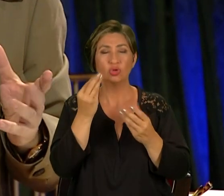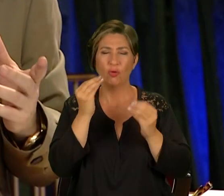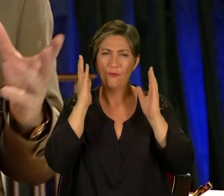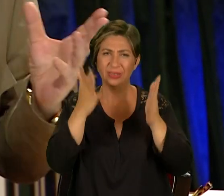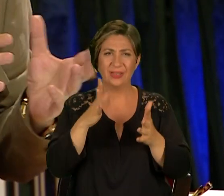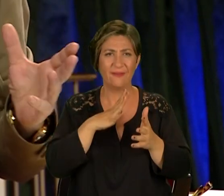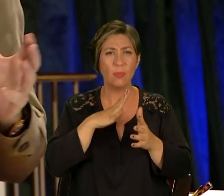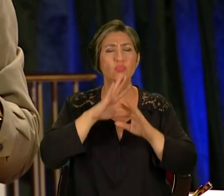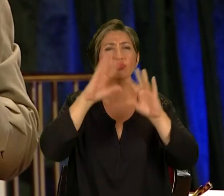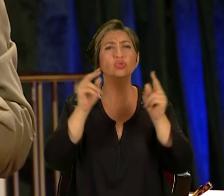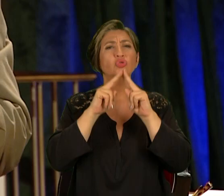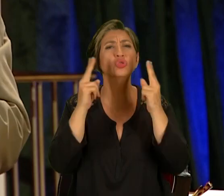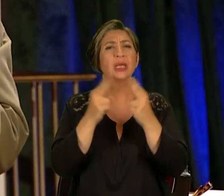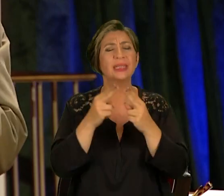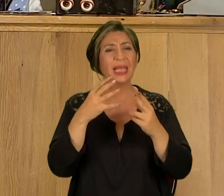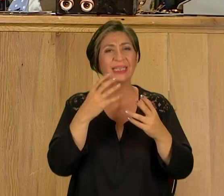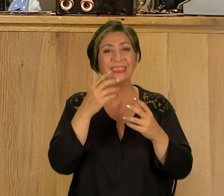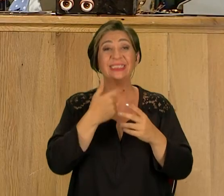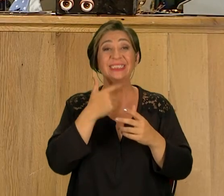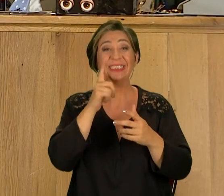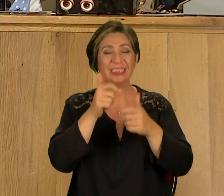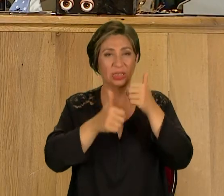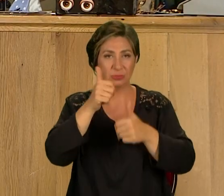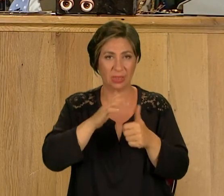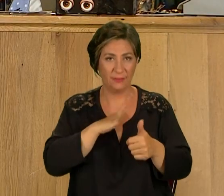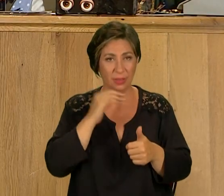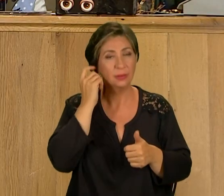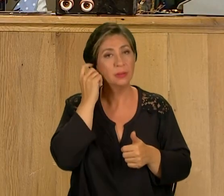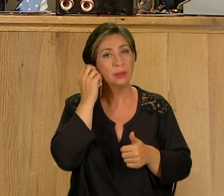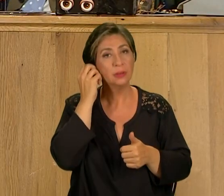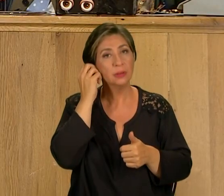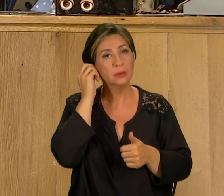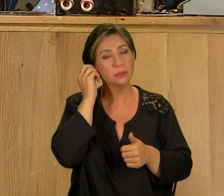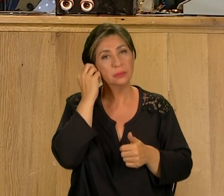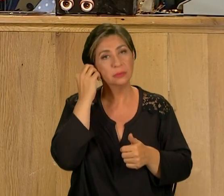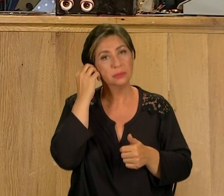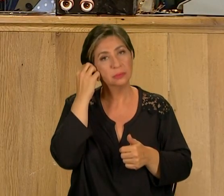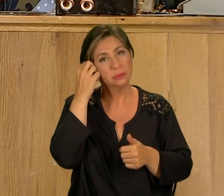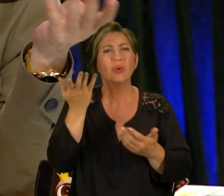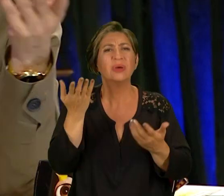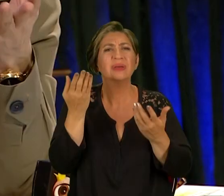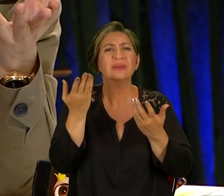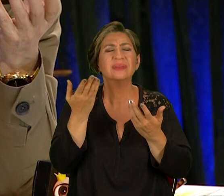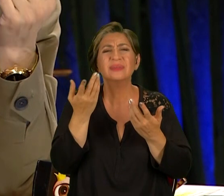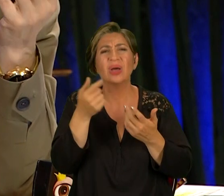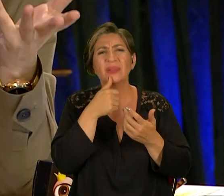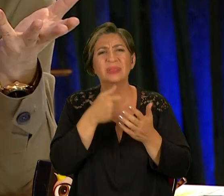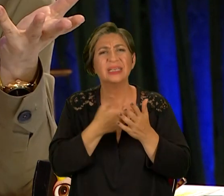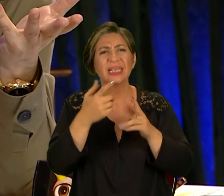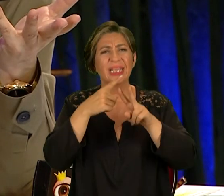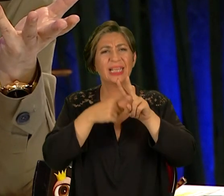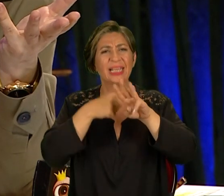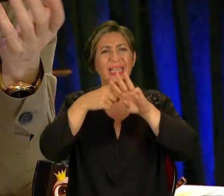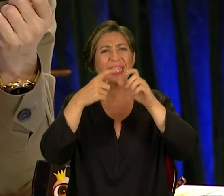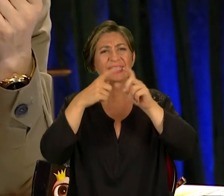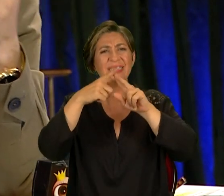fazla var. Mesela bütün dünyada ses yarışmaları var. Neydi şu filme gittik, o oğlan da oynuyordu. Ne o? Yesterday